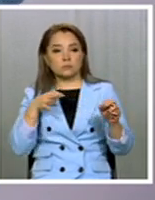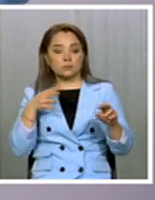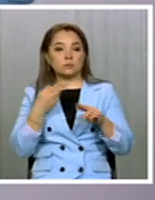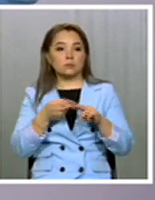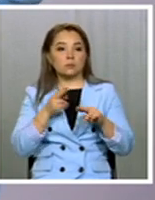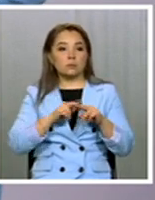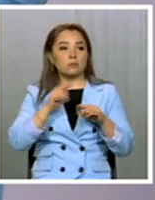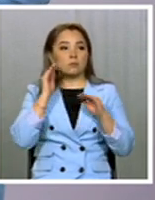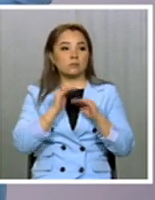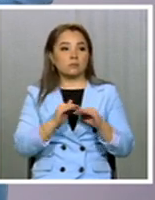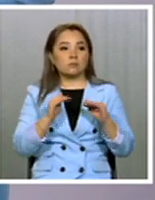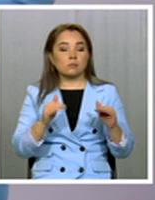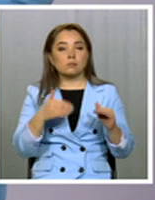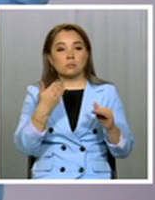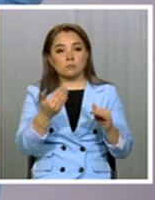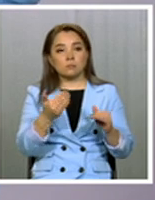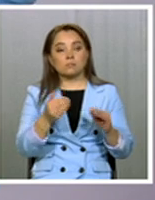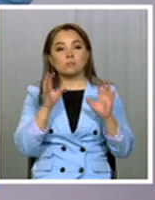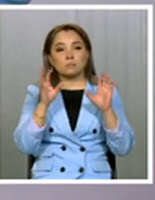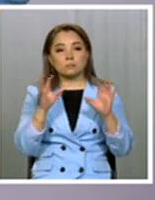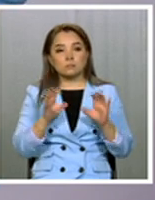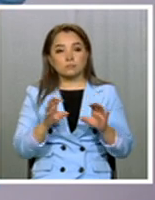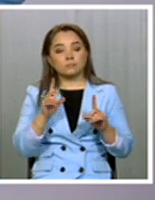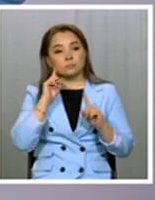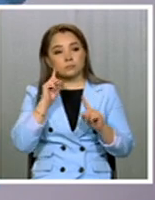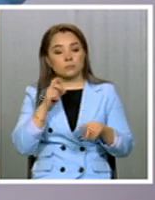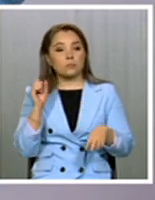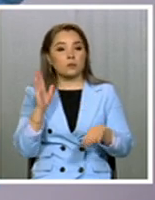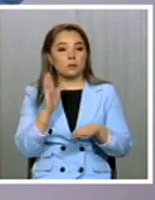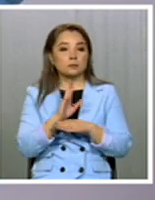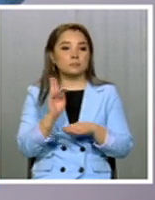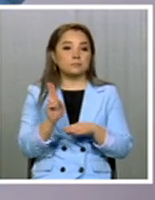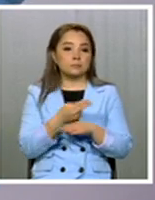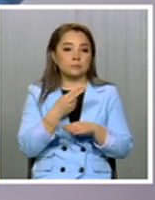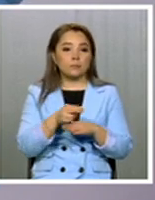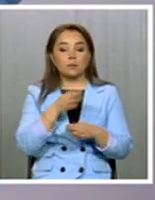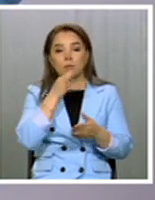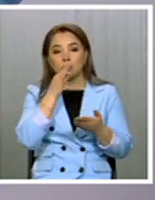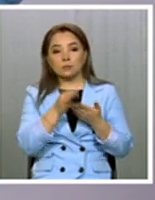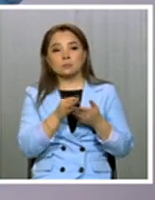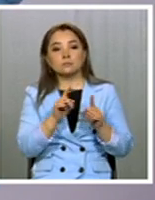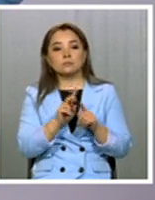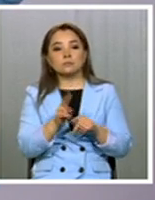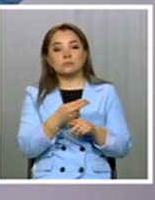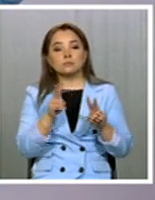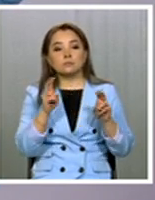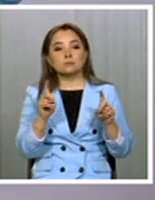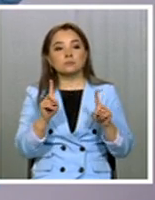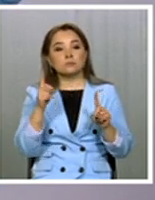Оқушылар, әке үкімінің танымдық, тәрбиелік мәні неде деп ойлайсыздар?